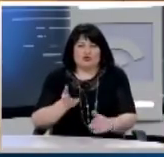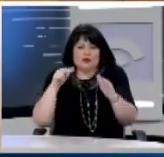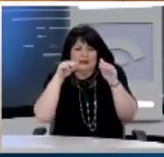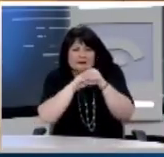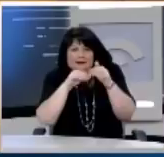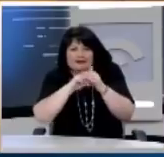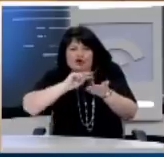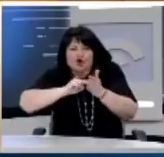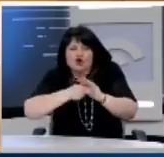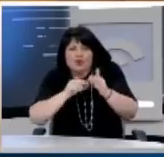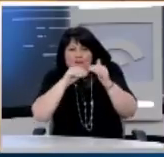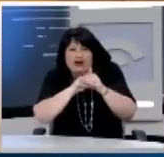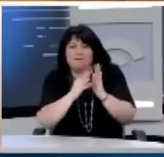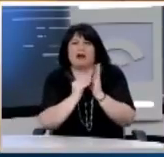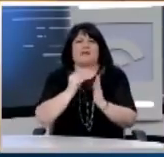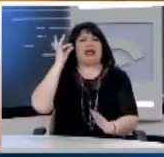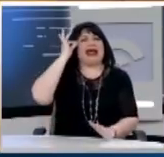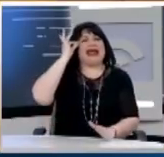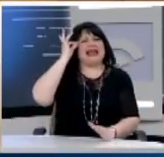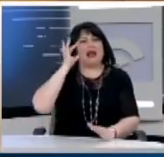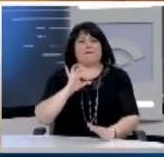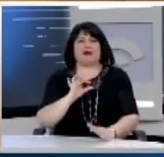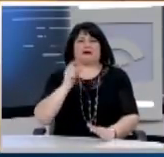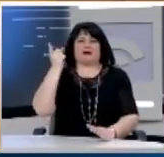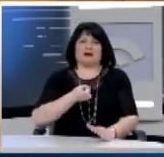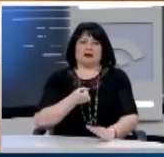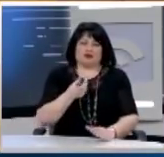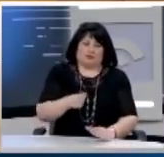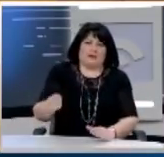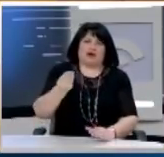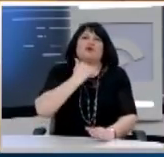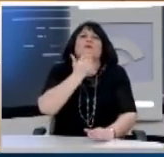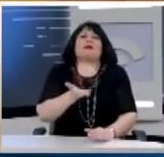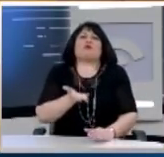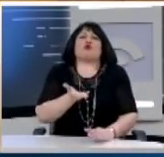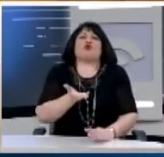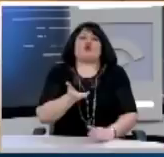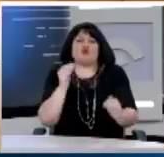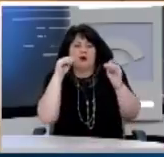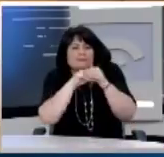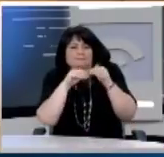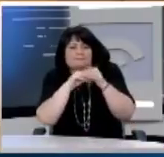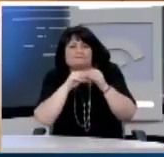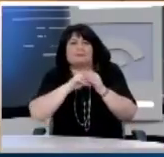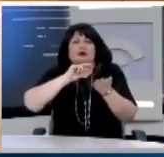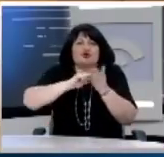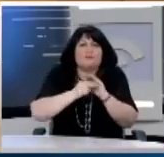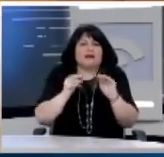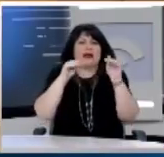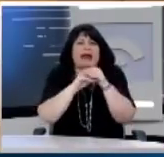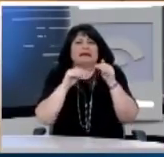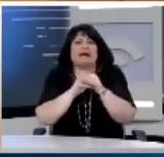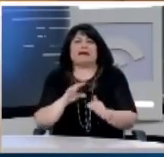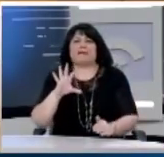αποταμιεύσεις. Στη Γαλλία πάνω από 50% δεν μπορούν να αποθηκεύσουν, να αποταμιεύσουν